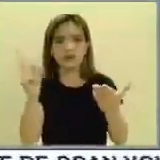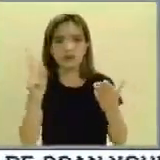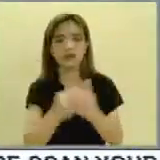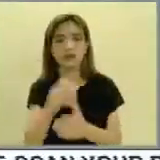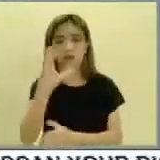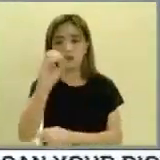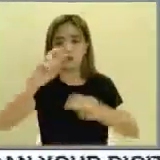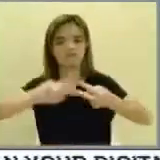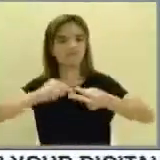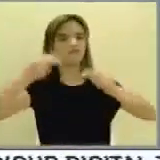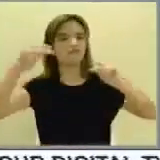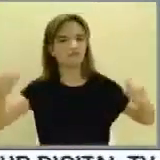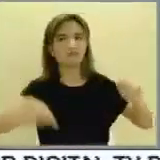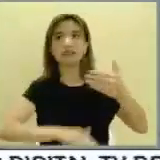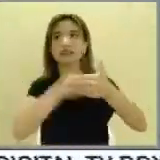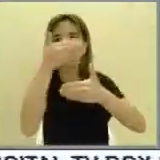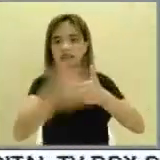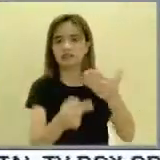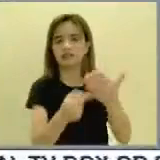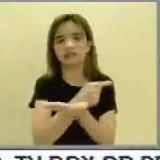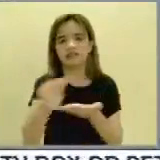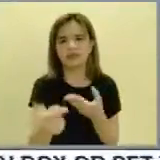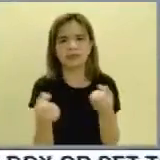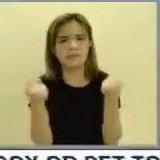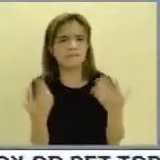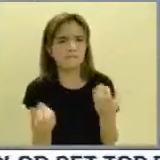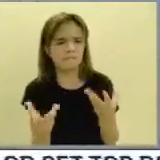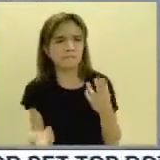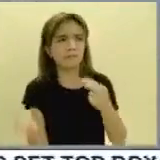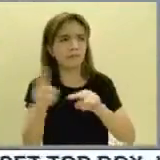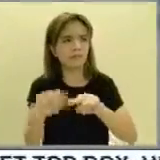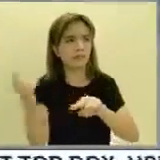mga susunod na linggo. Sa katunayan, pumapalo na sa higit